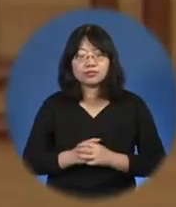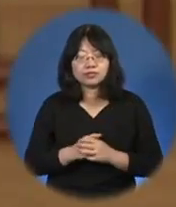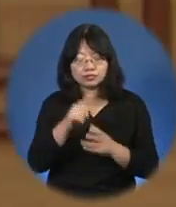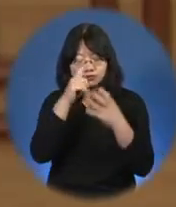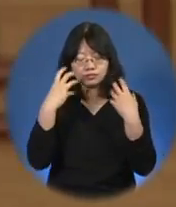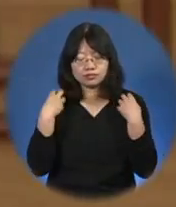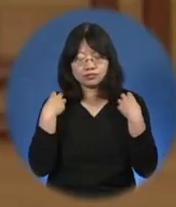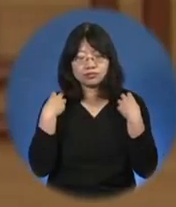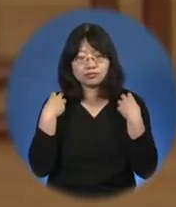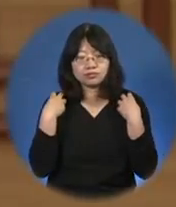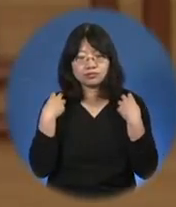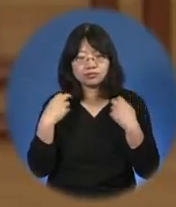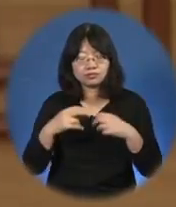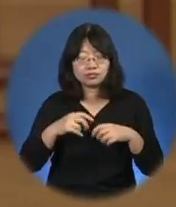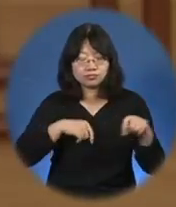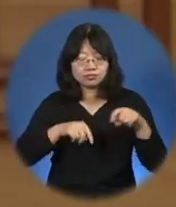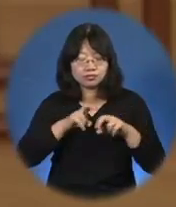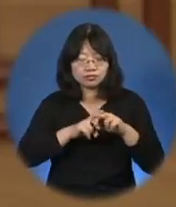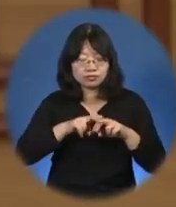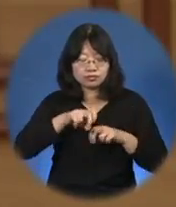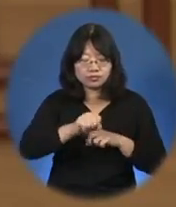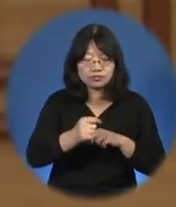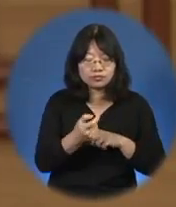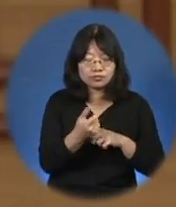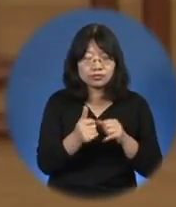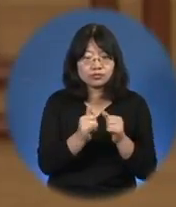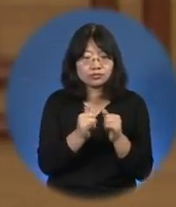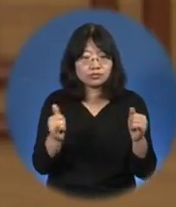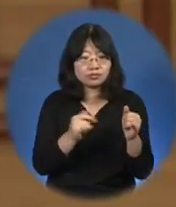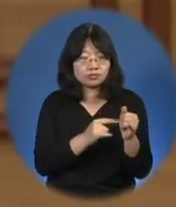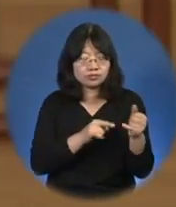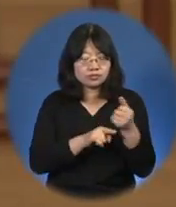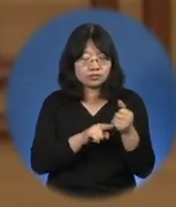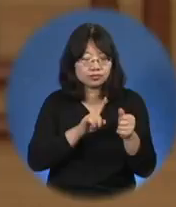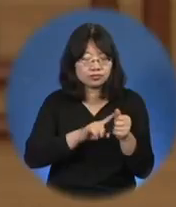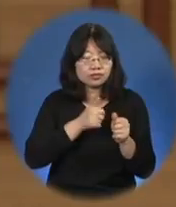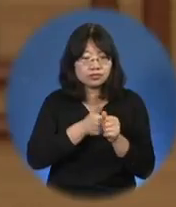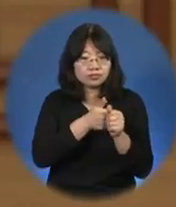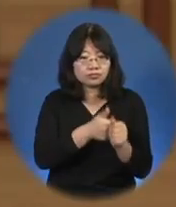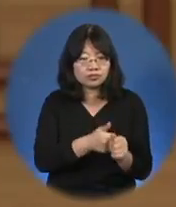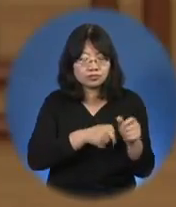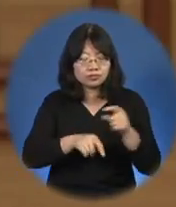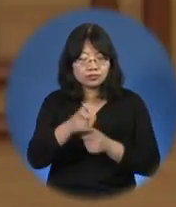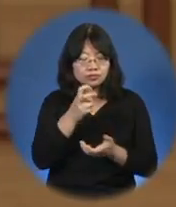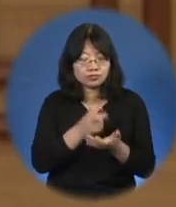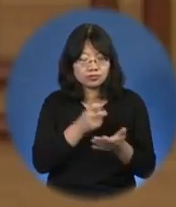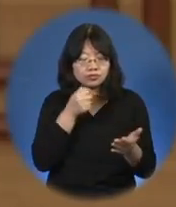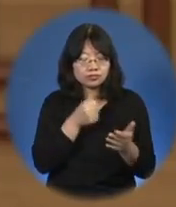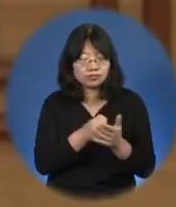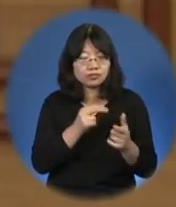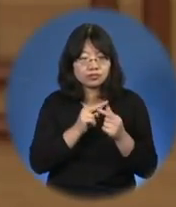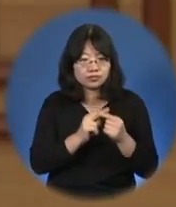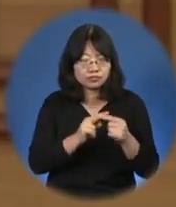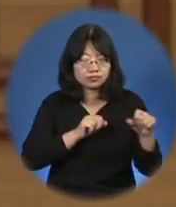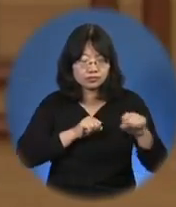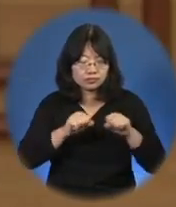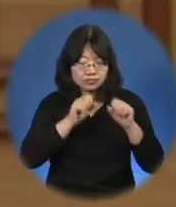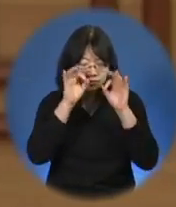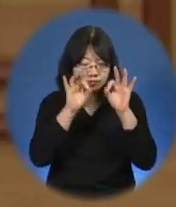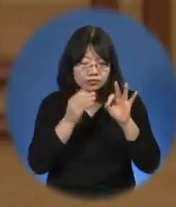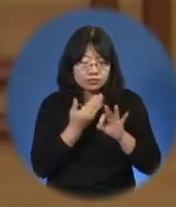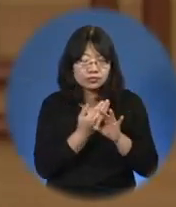정부의 정권을 장악한 소수의 사람들의 뜻에 의해서 정책 결정을 하고 집행을 하다